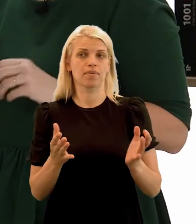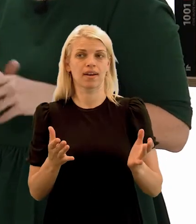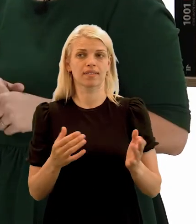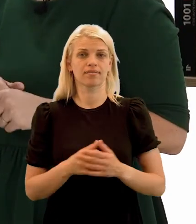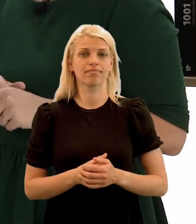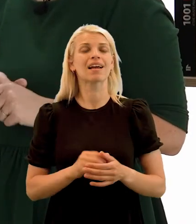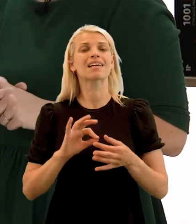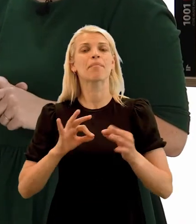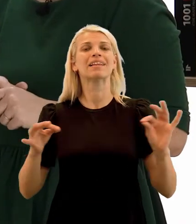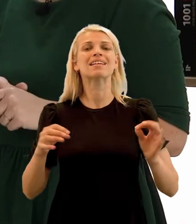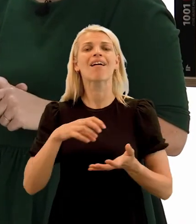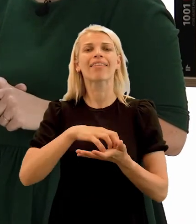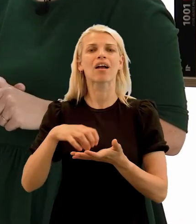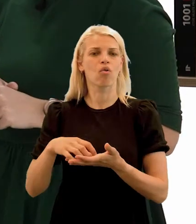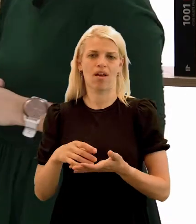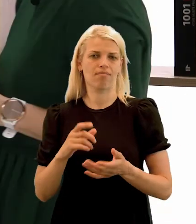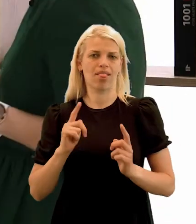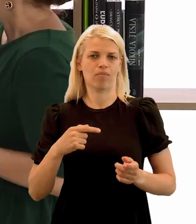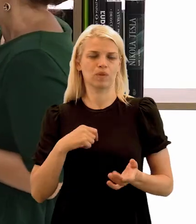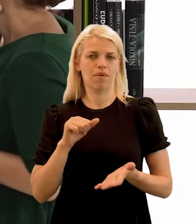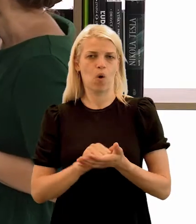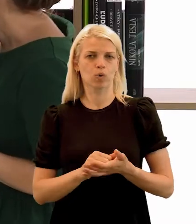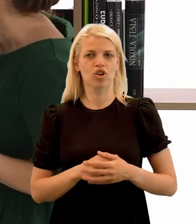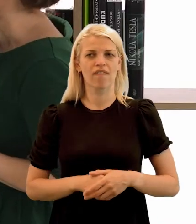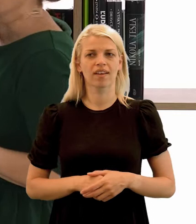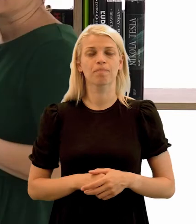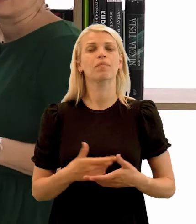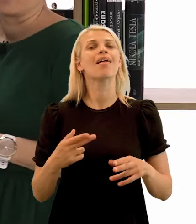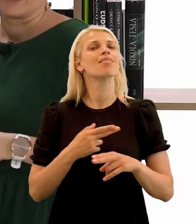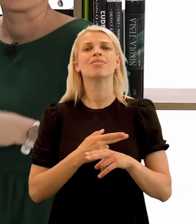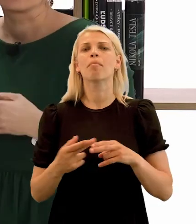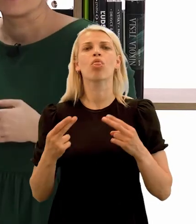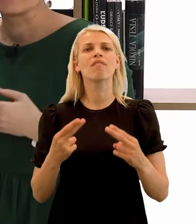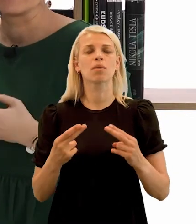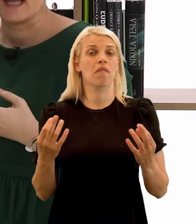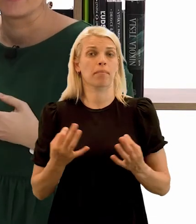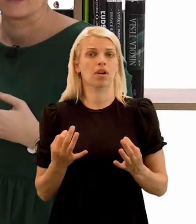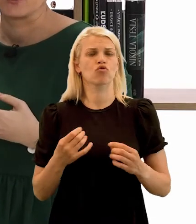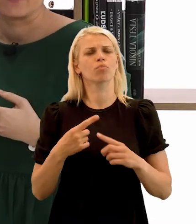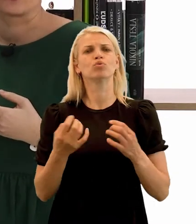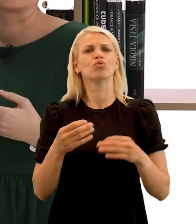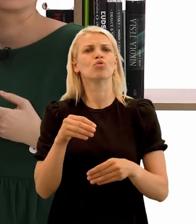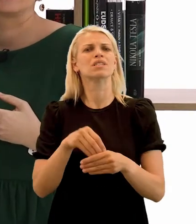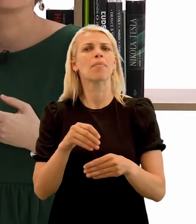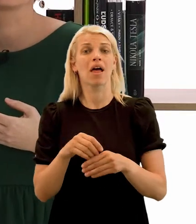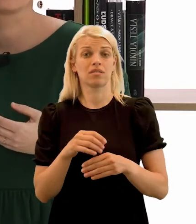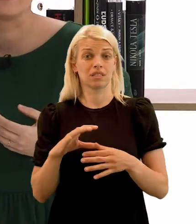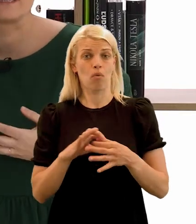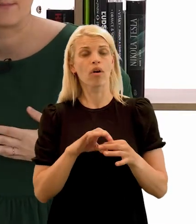pri nich žiadne gramatické kategórie. Prečo sú neplnovýznamové a čo to vlastne znamená, že spojky